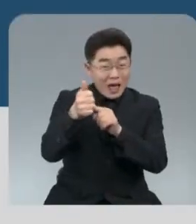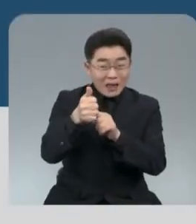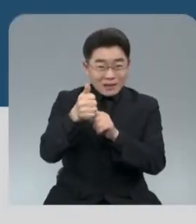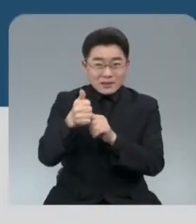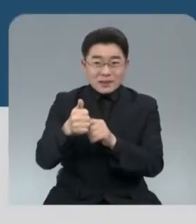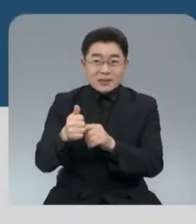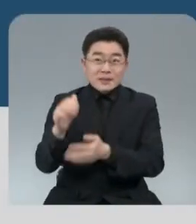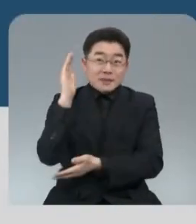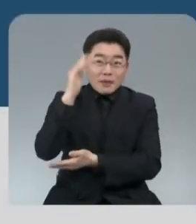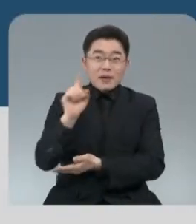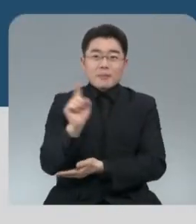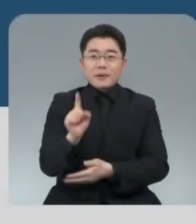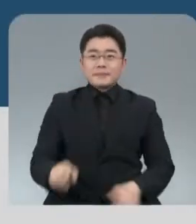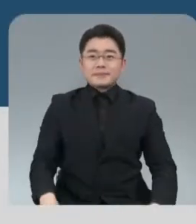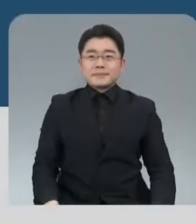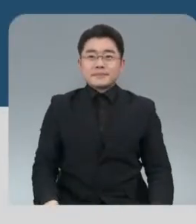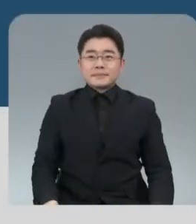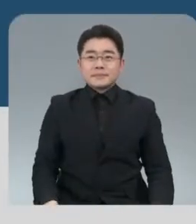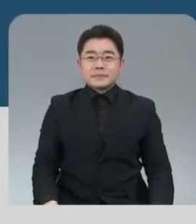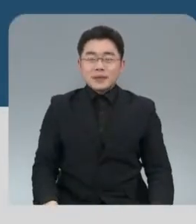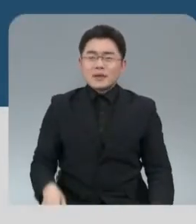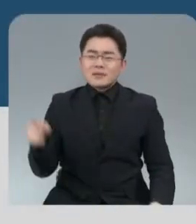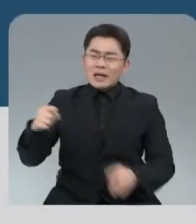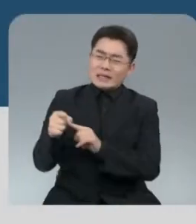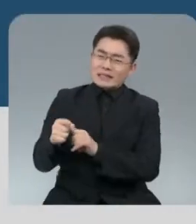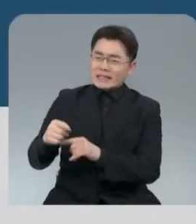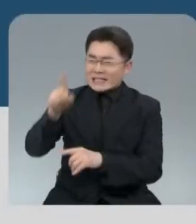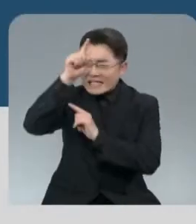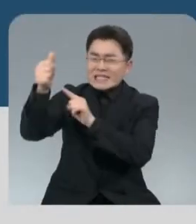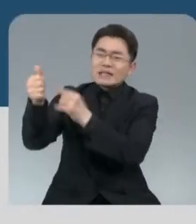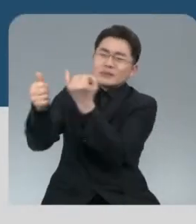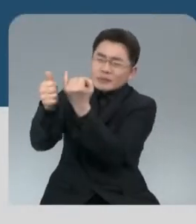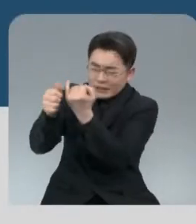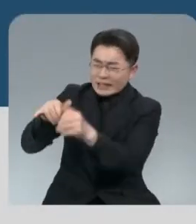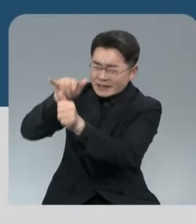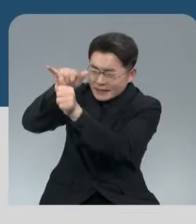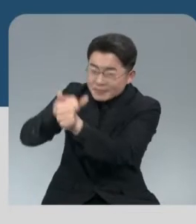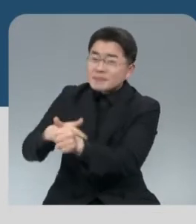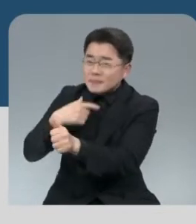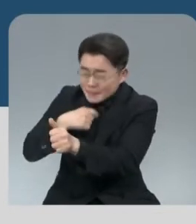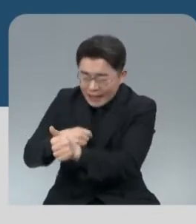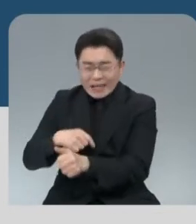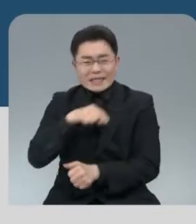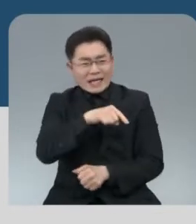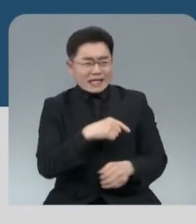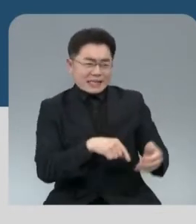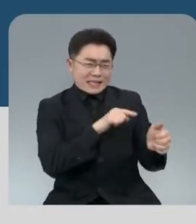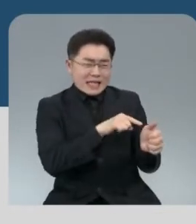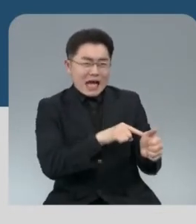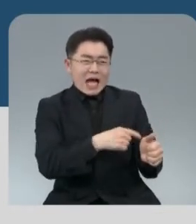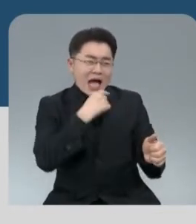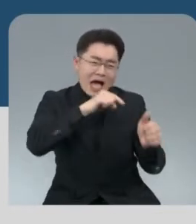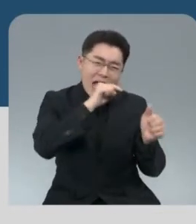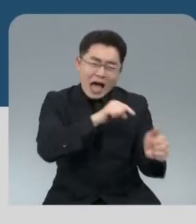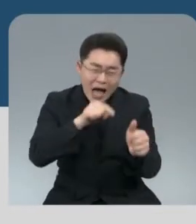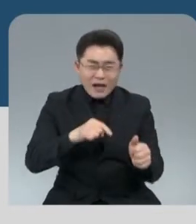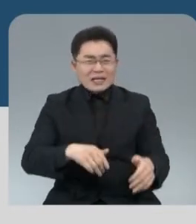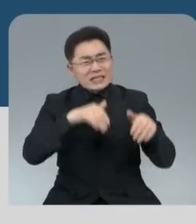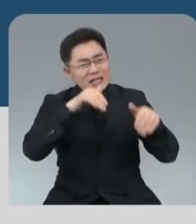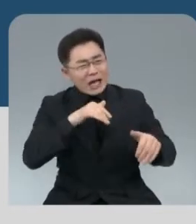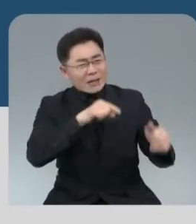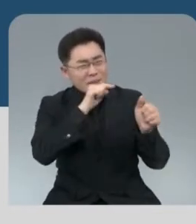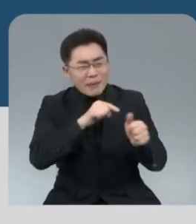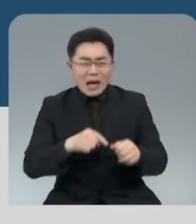입장문을 냈습니다. 이 후보 부부에게 잘 보이고 싶어 A 씨에게 상식적인 선을 넘는 요구를 했다. 음식 배달 등